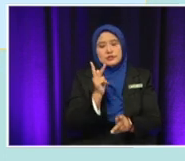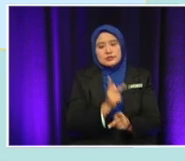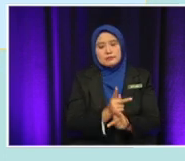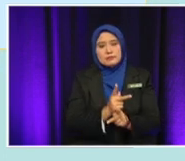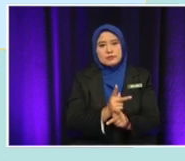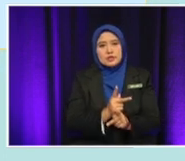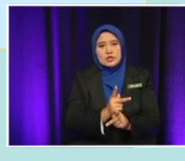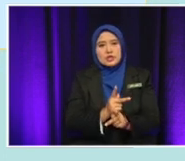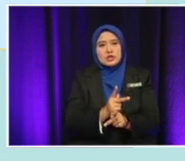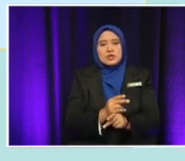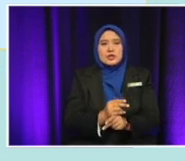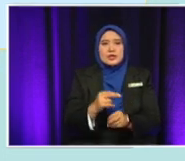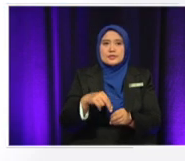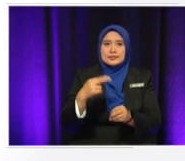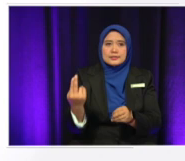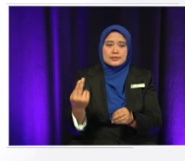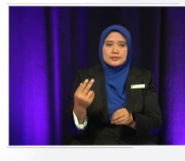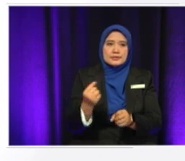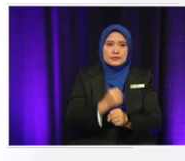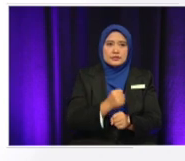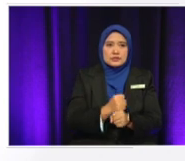mereka gunakan yaitu